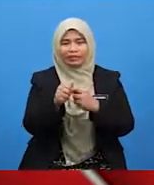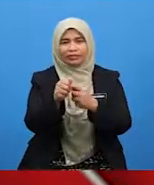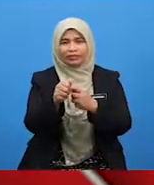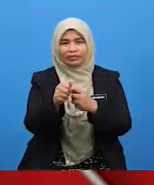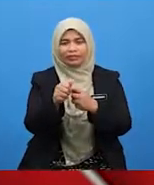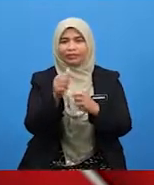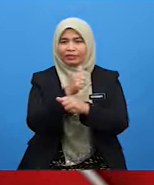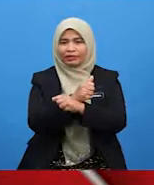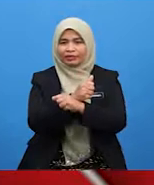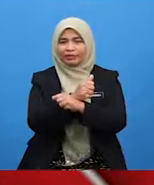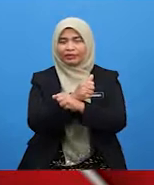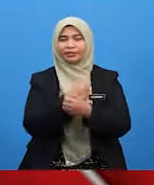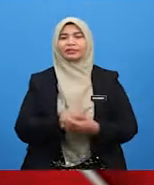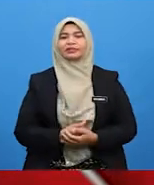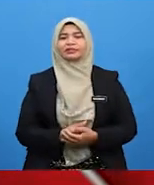kepada arahan?